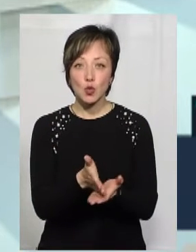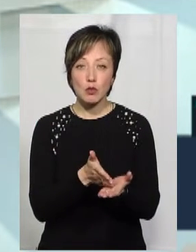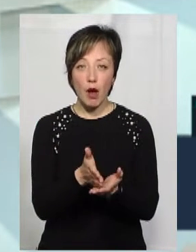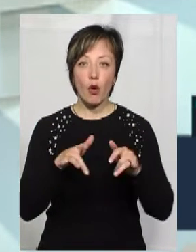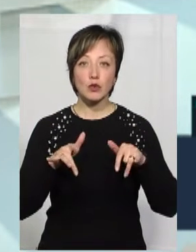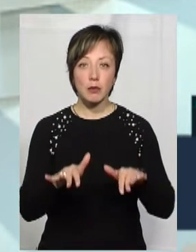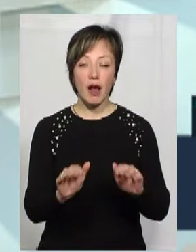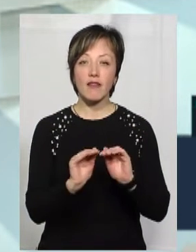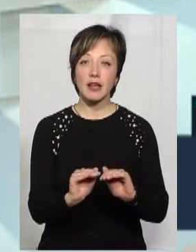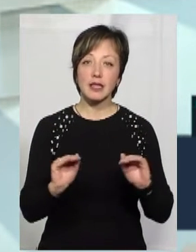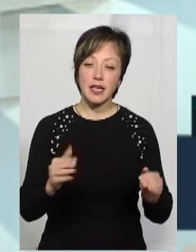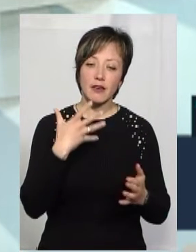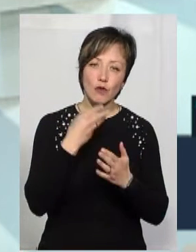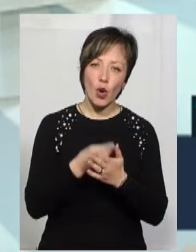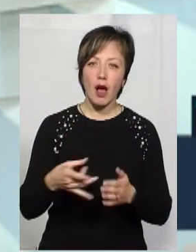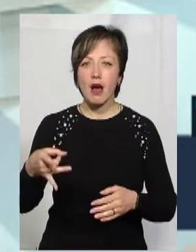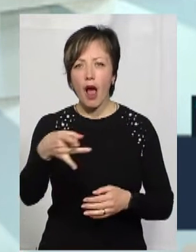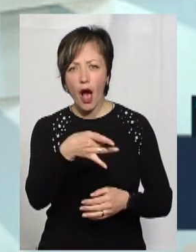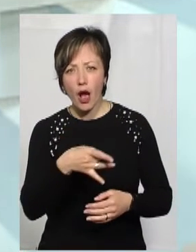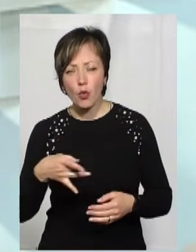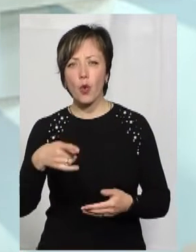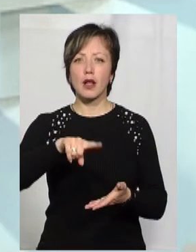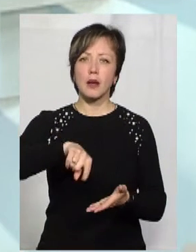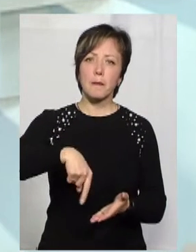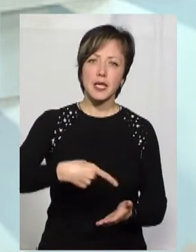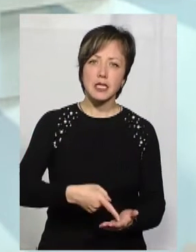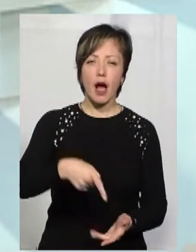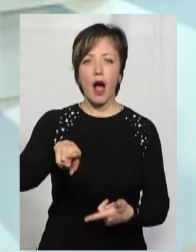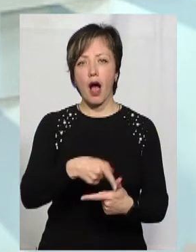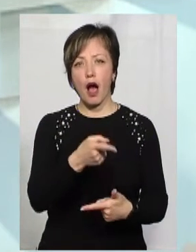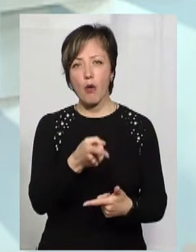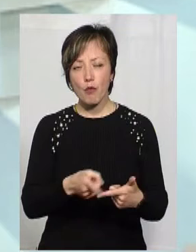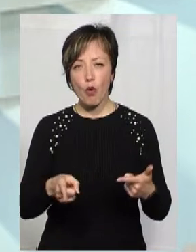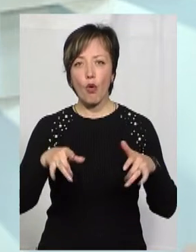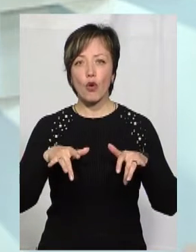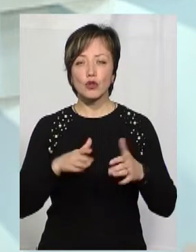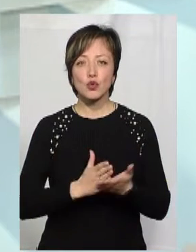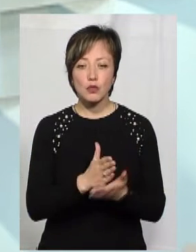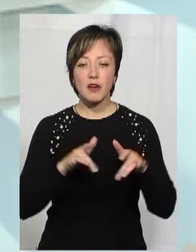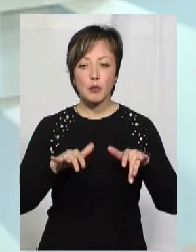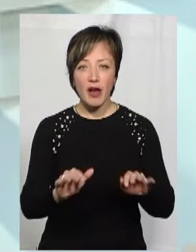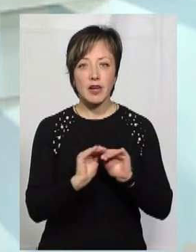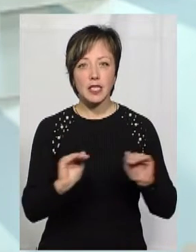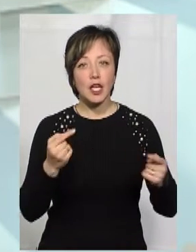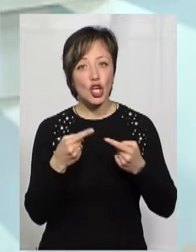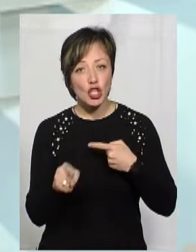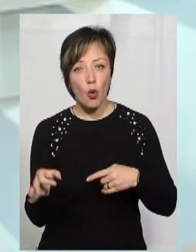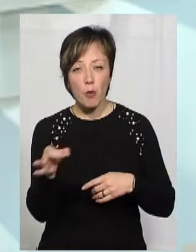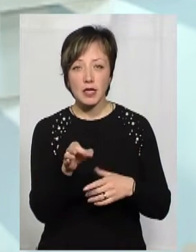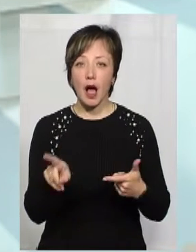чи в містах, або до обласної служби, або до служби у справах дітей інших областей,